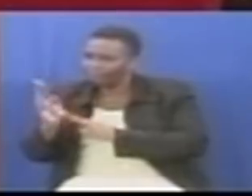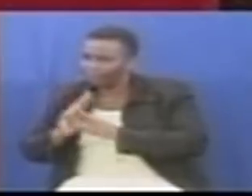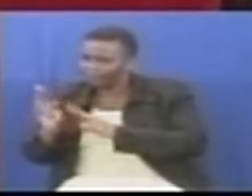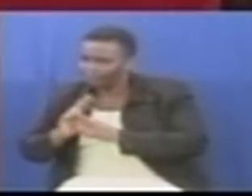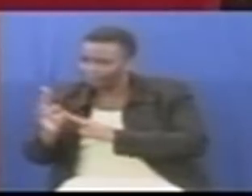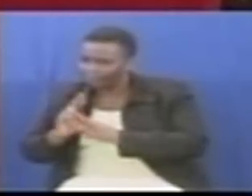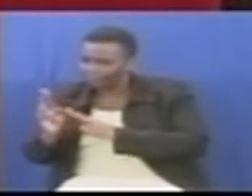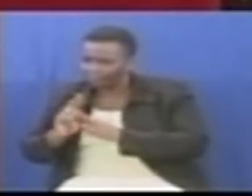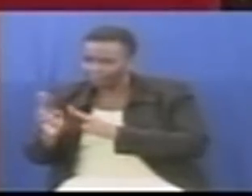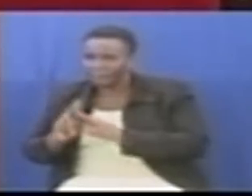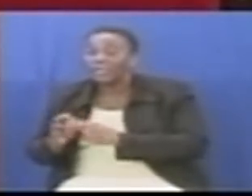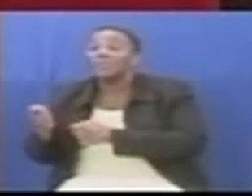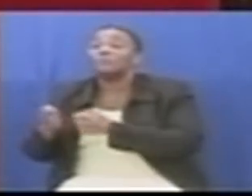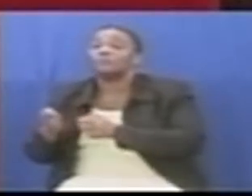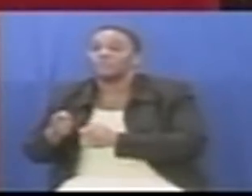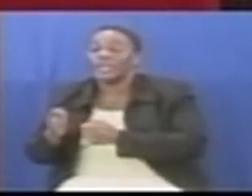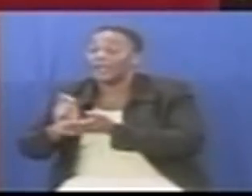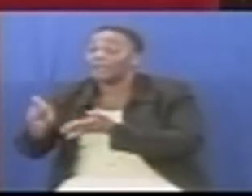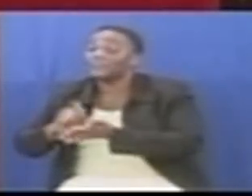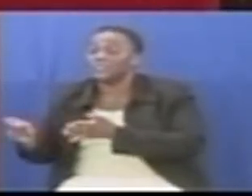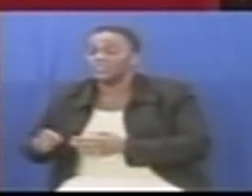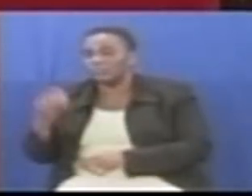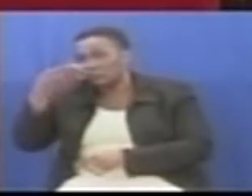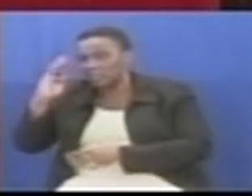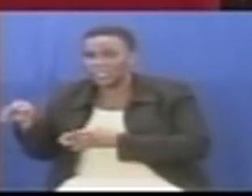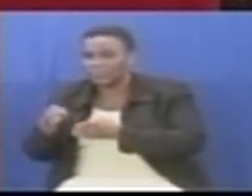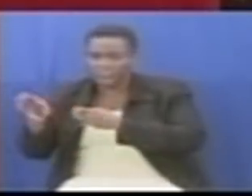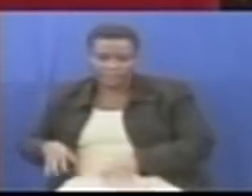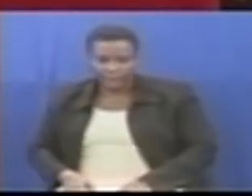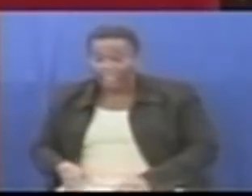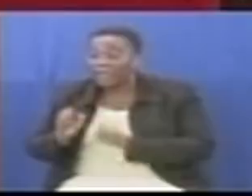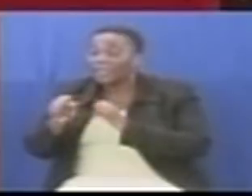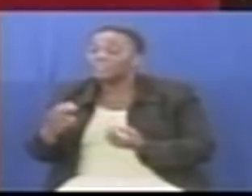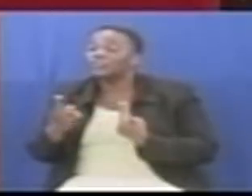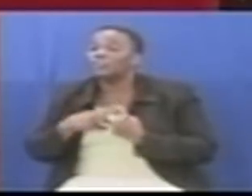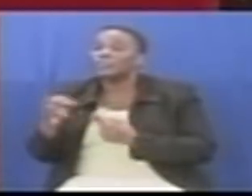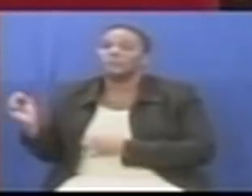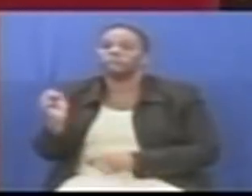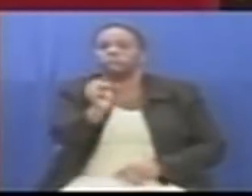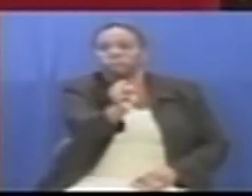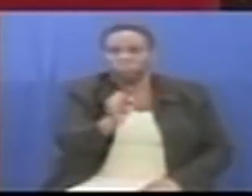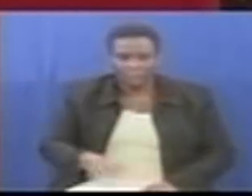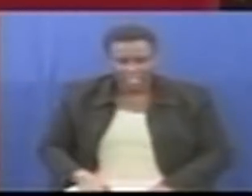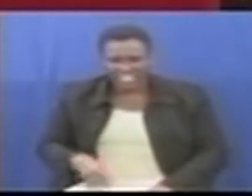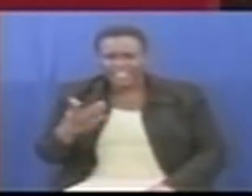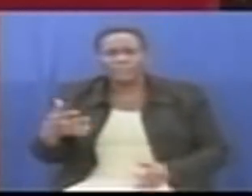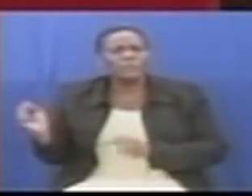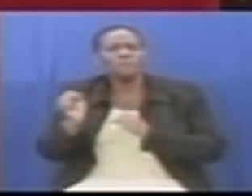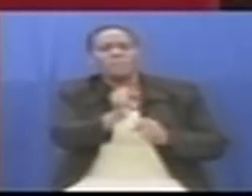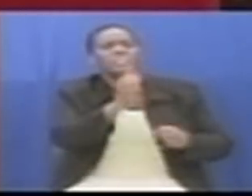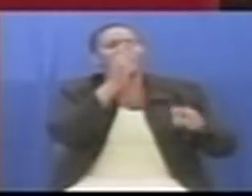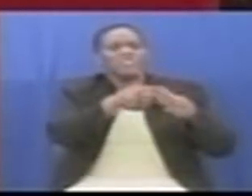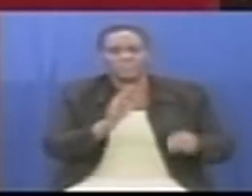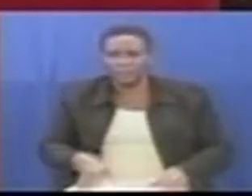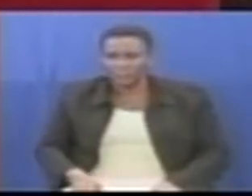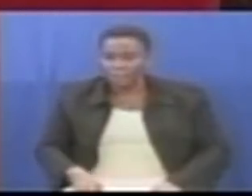kumpeleka Lindi. Baada ya kupitia na kwenda kupitia zile parameters hapo wizarani TAMISEMI, tukagundua kwamba aliondolewa kwa sababu binafsi, na bahati mbaya wale wafadhili